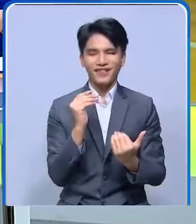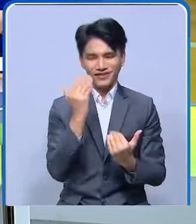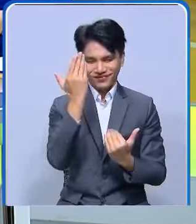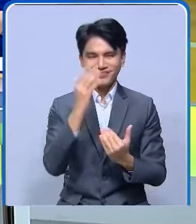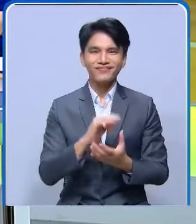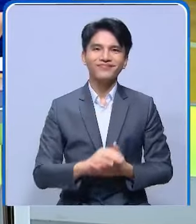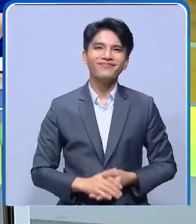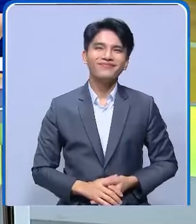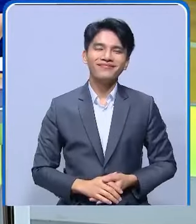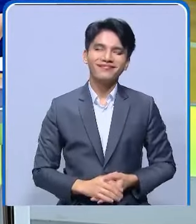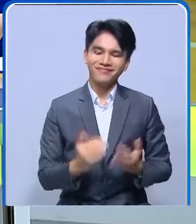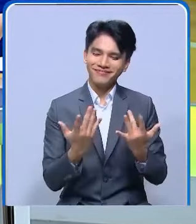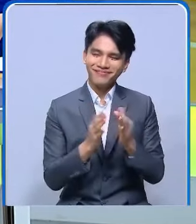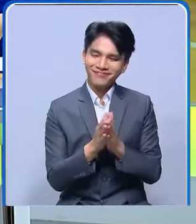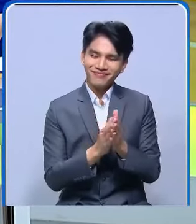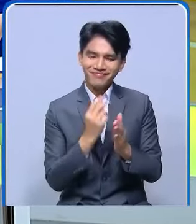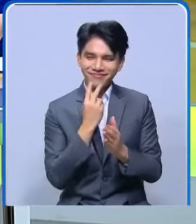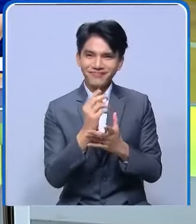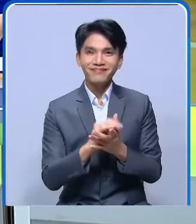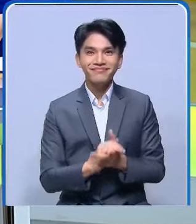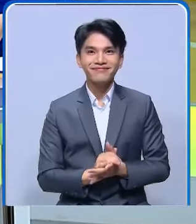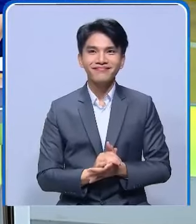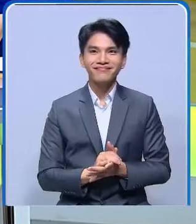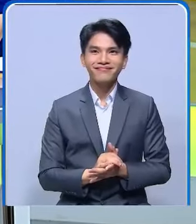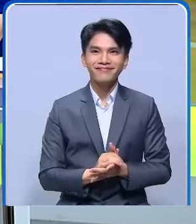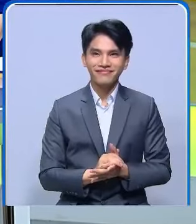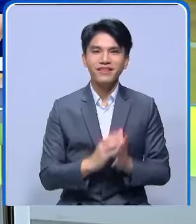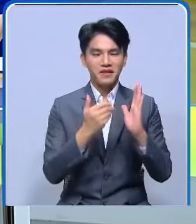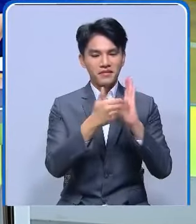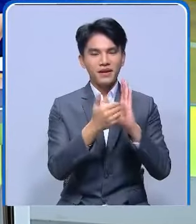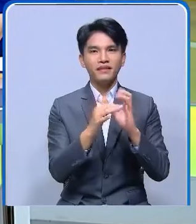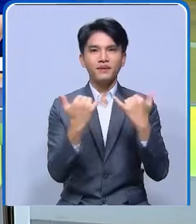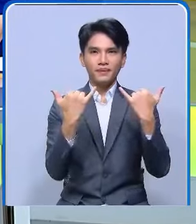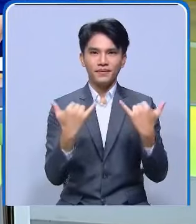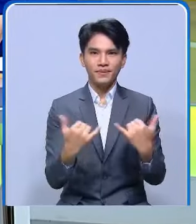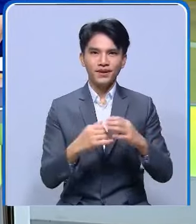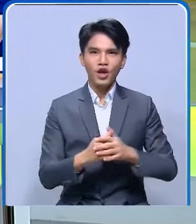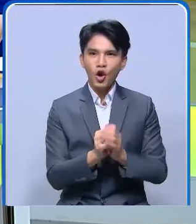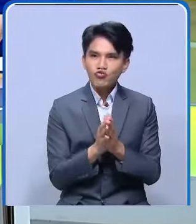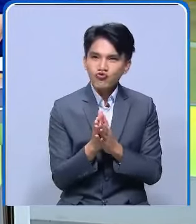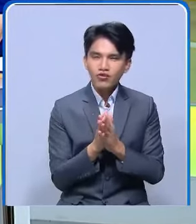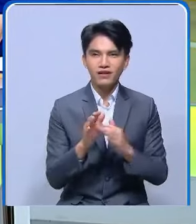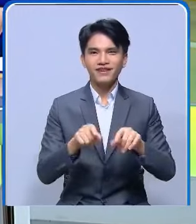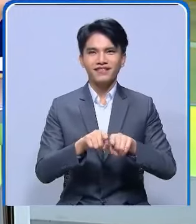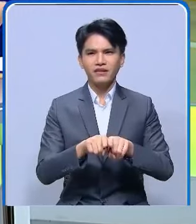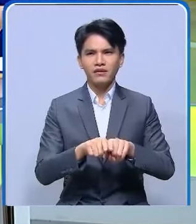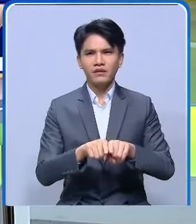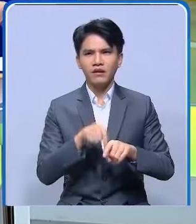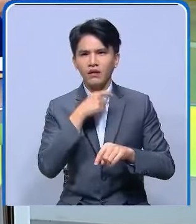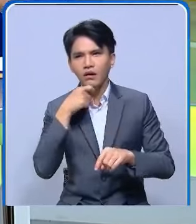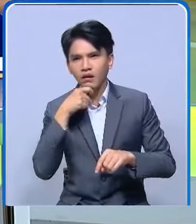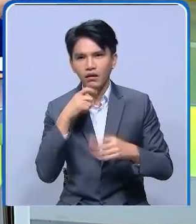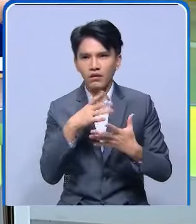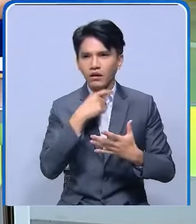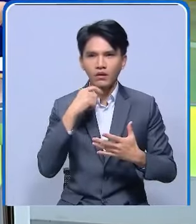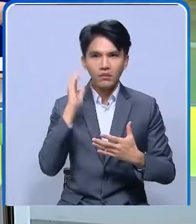หลายพื้นที่รอลุ้นหนาวกันนะคะแต่ว่าที่แน่ๆค่ะทางภาคอีสานตอนล่างตอนนี้ลุ้นกันจะแล้งไม่แล้งและถ้าแล้ง